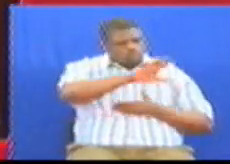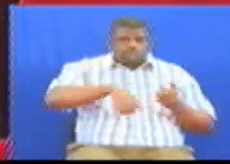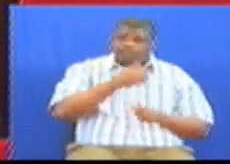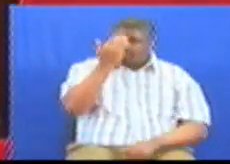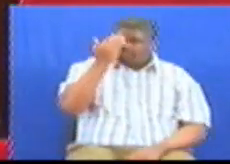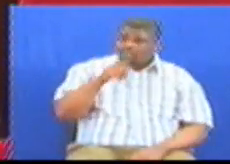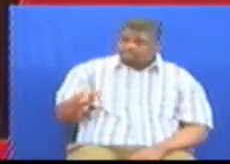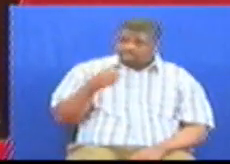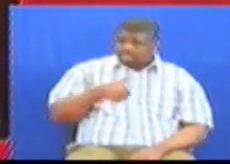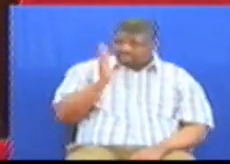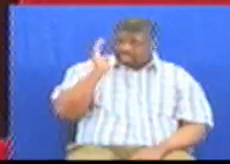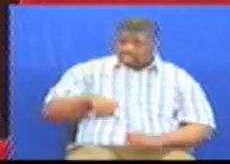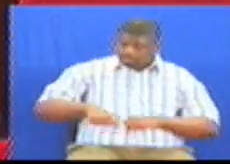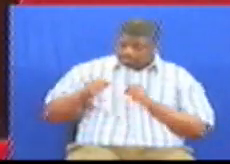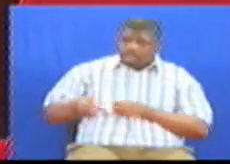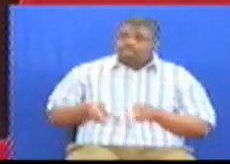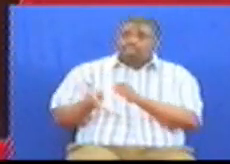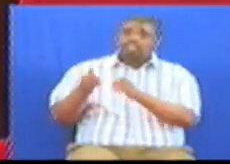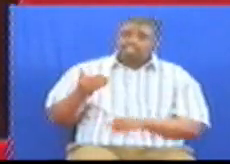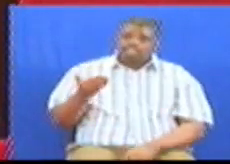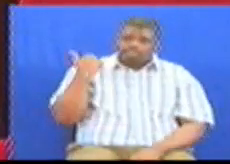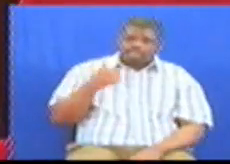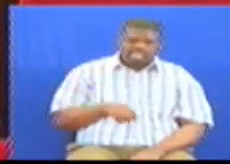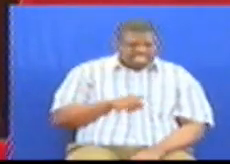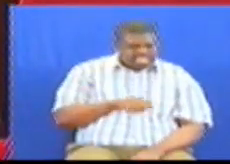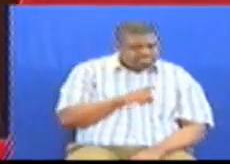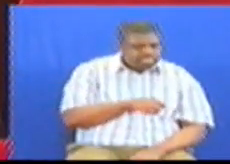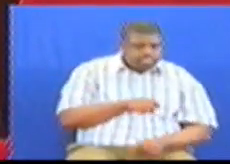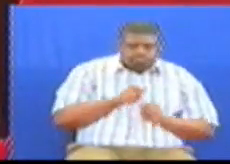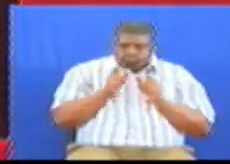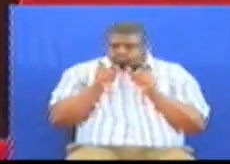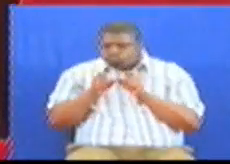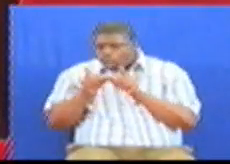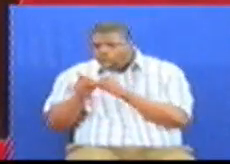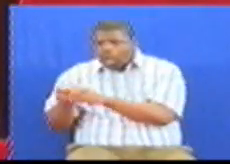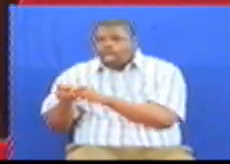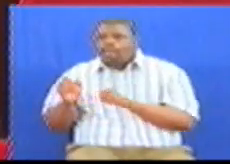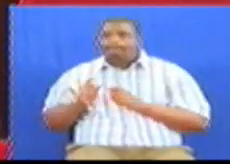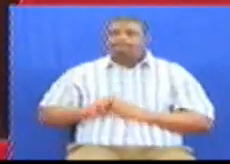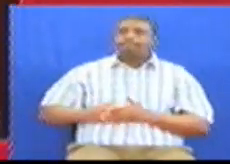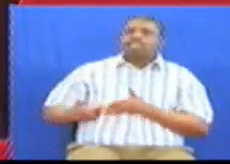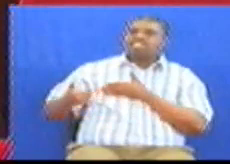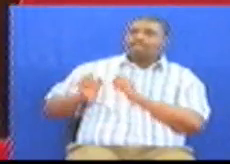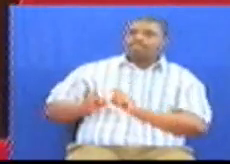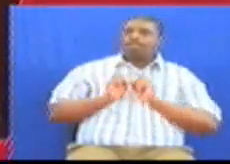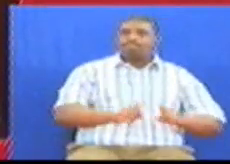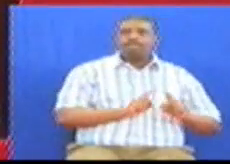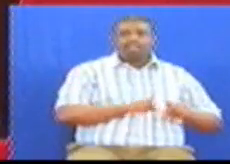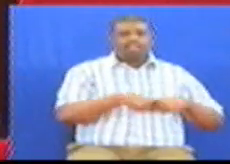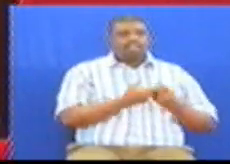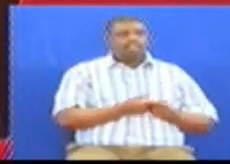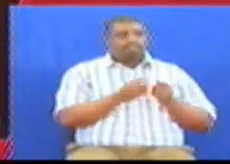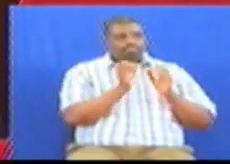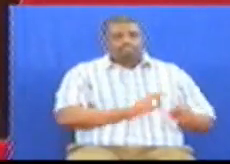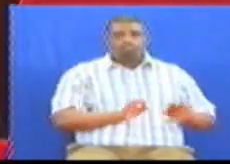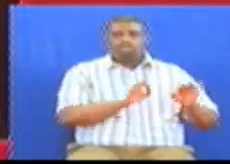mitaa zamani zilipewa majina mengi kiwemo sisimizi, mchwa na kadhalika. Lakini sasa hivi kuna maboresho